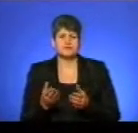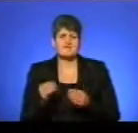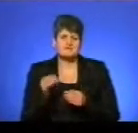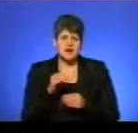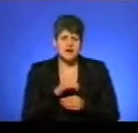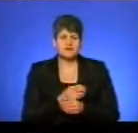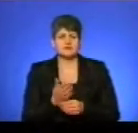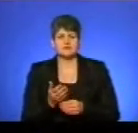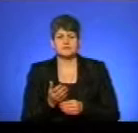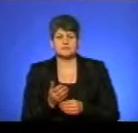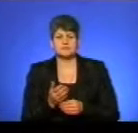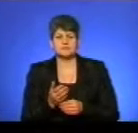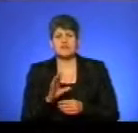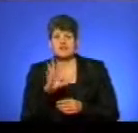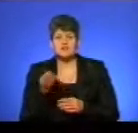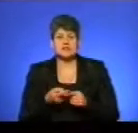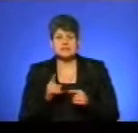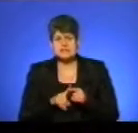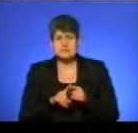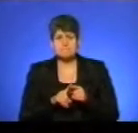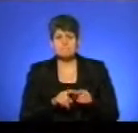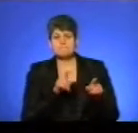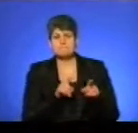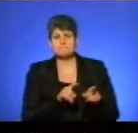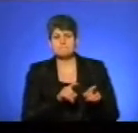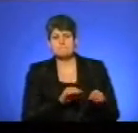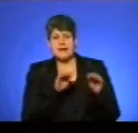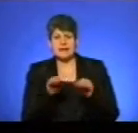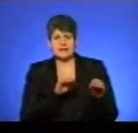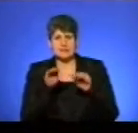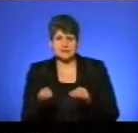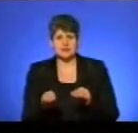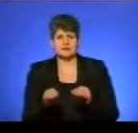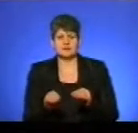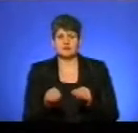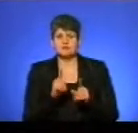вареники. І все це перекладали ми кожну банку, тому що це, щоб не